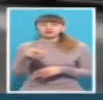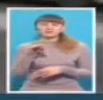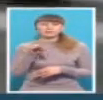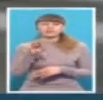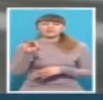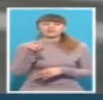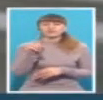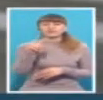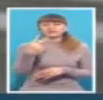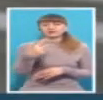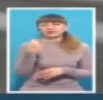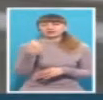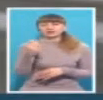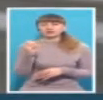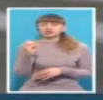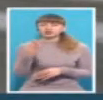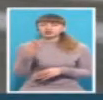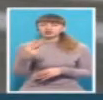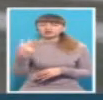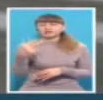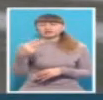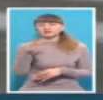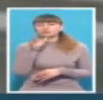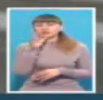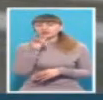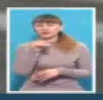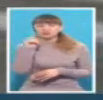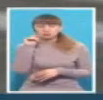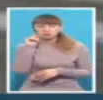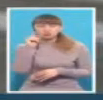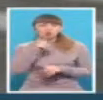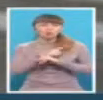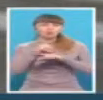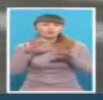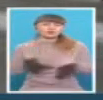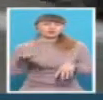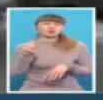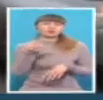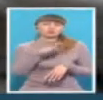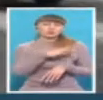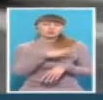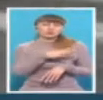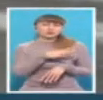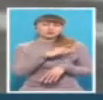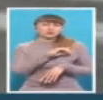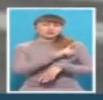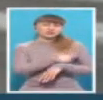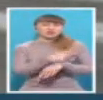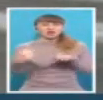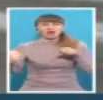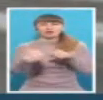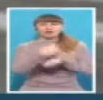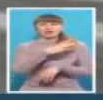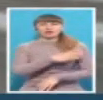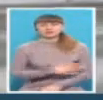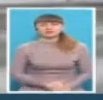азамат тізгіндеген КамАЗ-бен соқтығысқан. Жеңіл көліктің жүргізушісі алған жарақаттары салдарынан оқиға орнында көз жұмды.